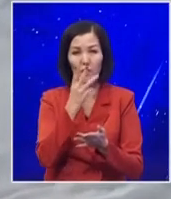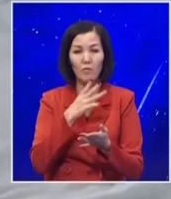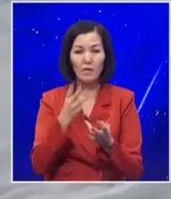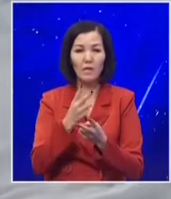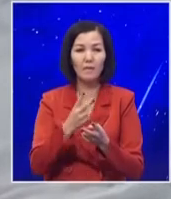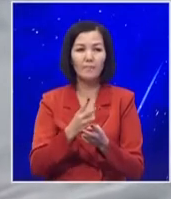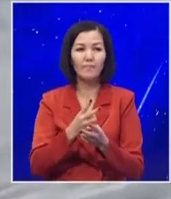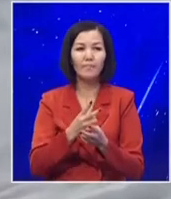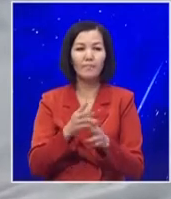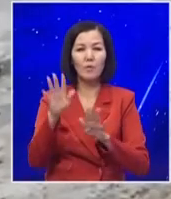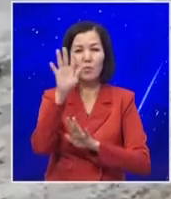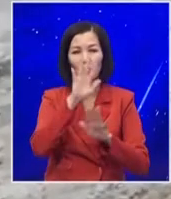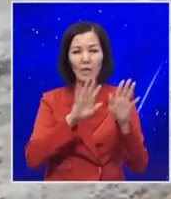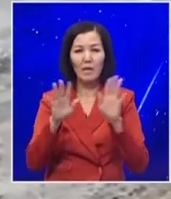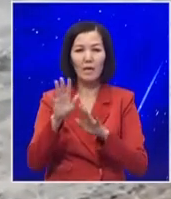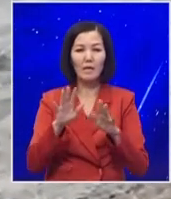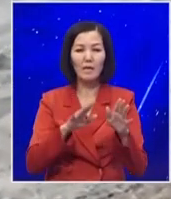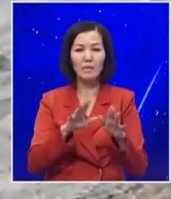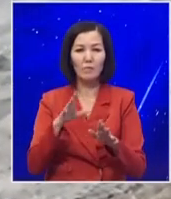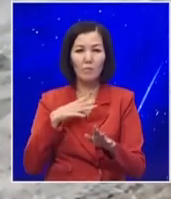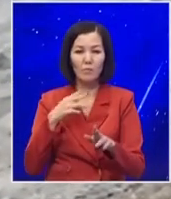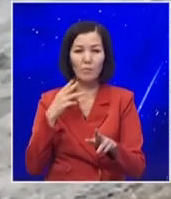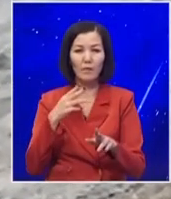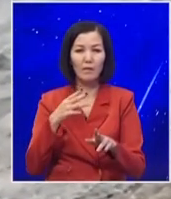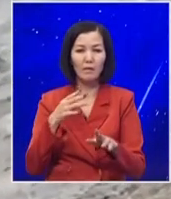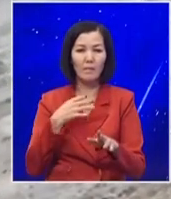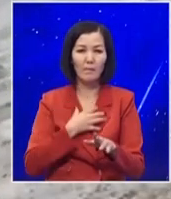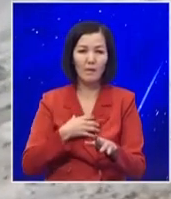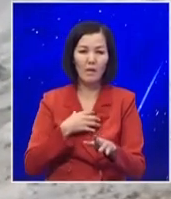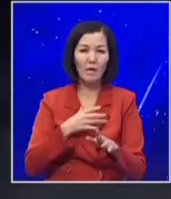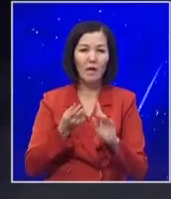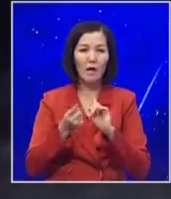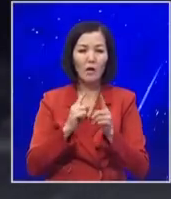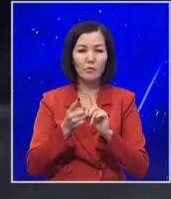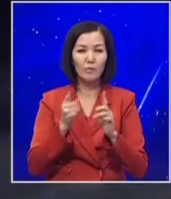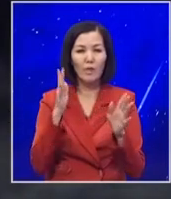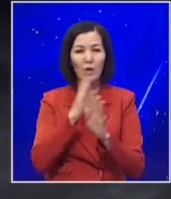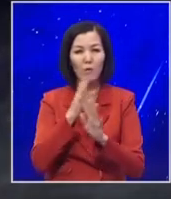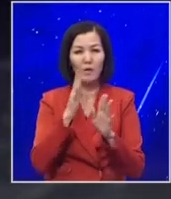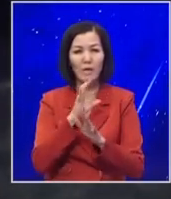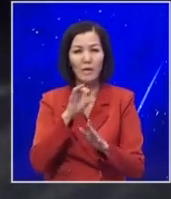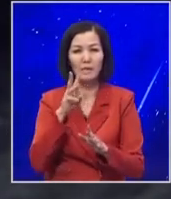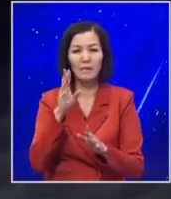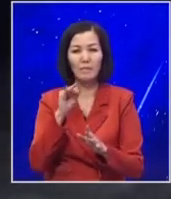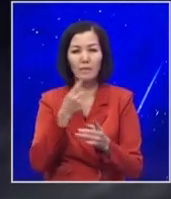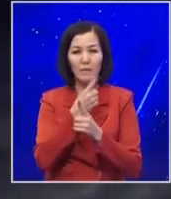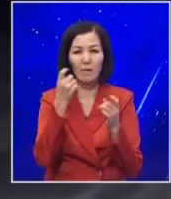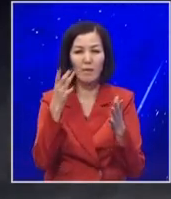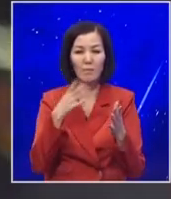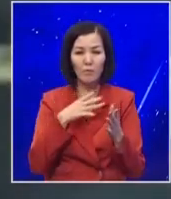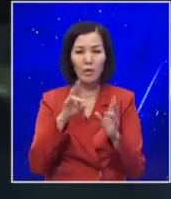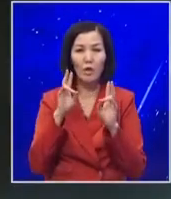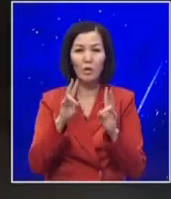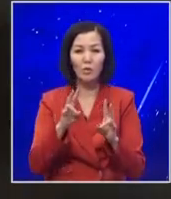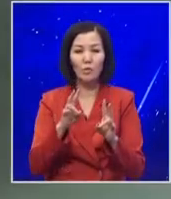түсіп, көктайғақ тұман болып, тұрғындарды біраз әбігерге салды. Әрине, құбылмалы ауа райы болатын мамандар SMS хабарлама арқылы хабарлап отырады,